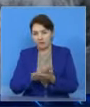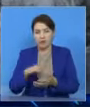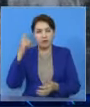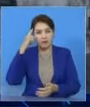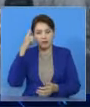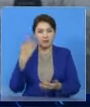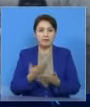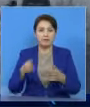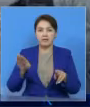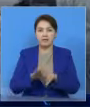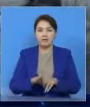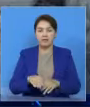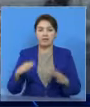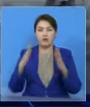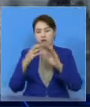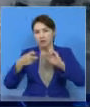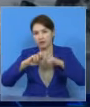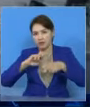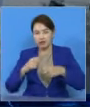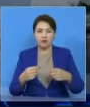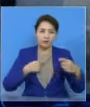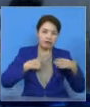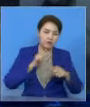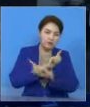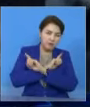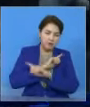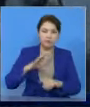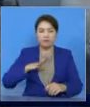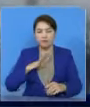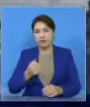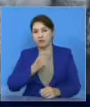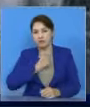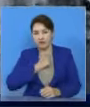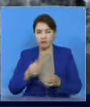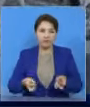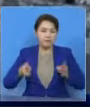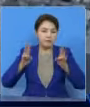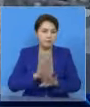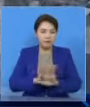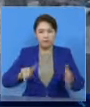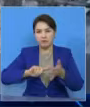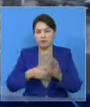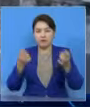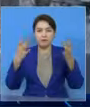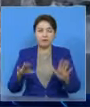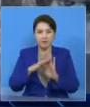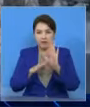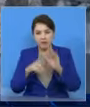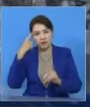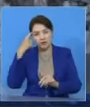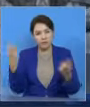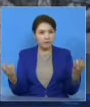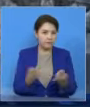есімізде. Салдарынан үй қирап, қаза тапқандар да болды. Қайғылы жайттарды болдырмау мақсатында қарапайым ғана ережені